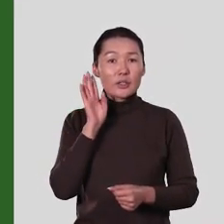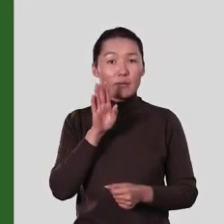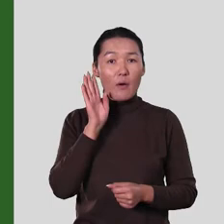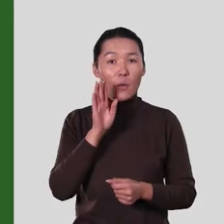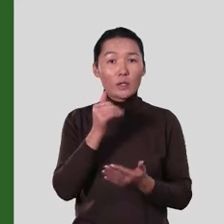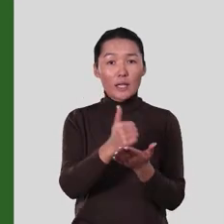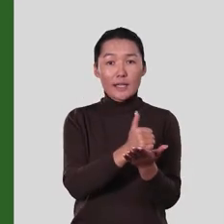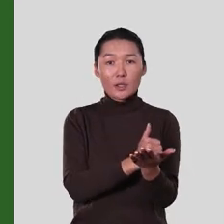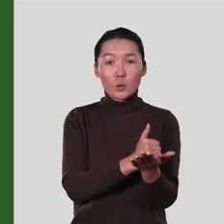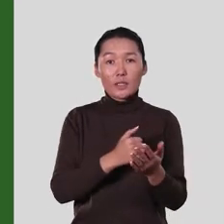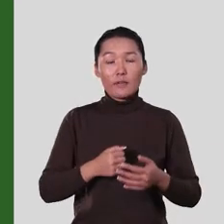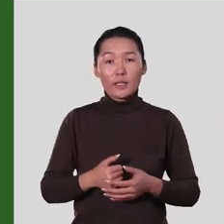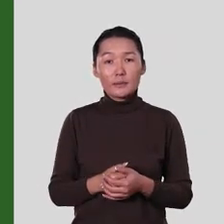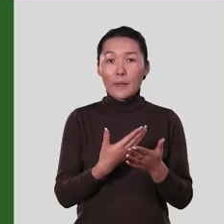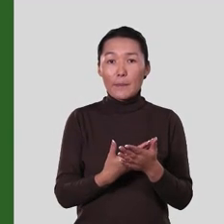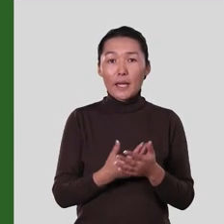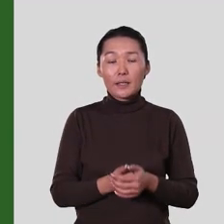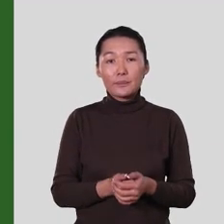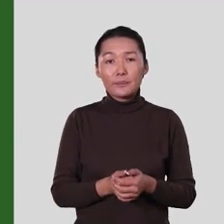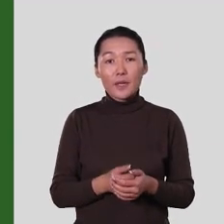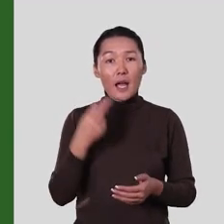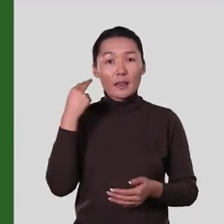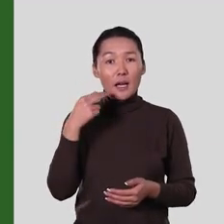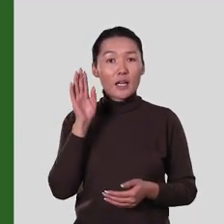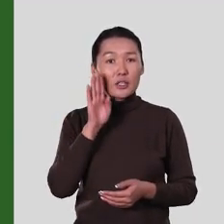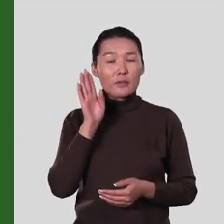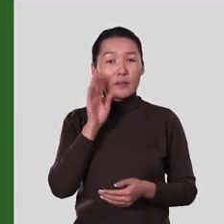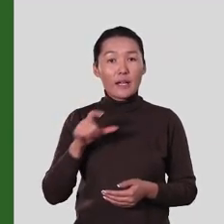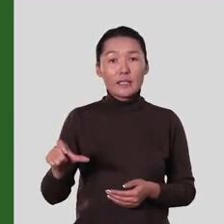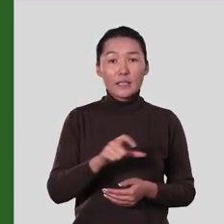водных ресурсов. Например, на качество воды